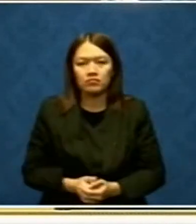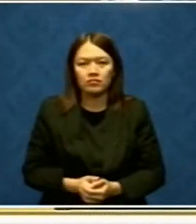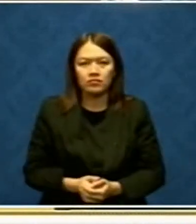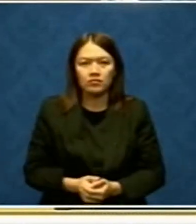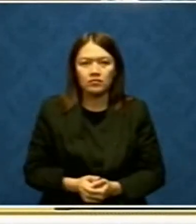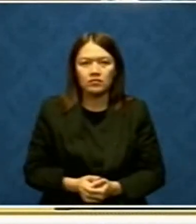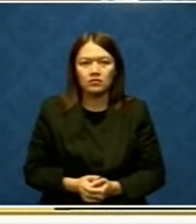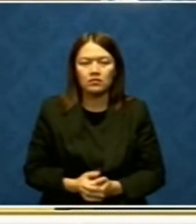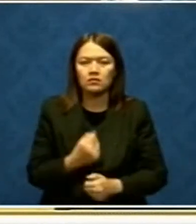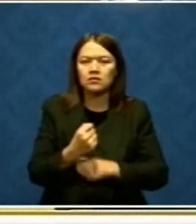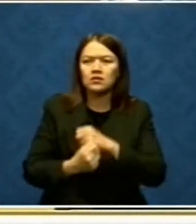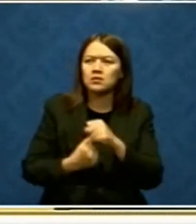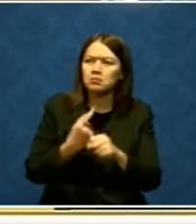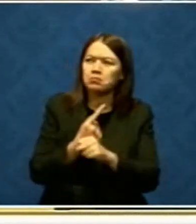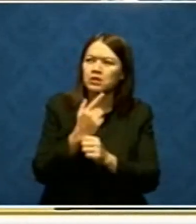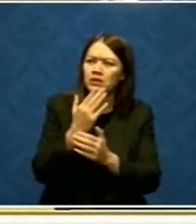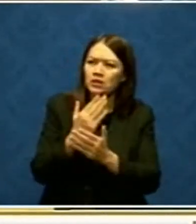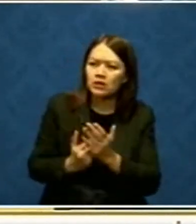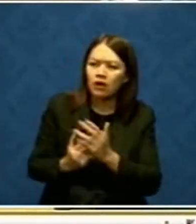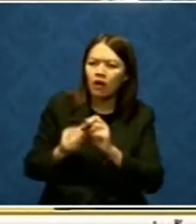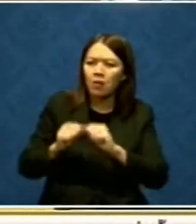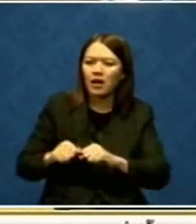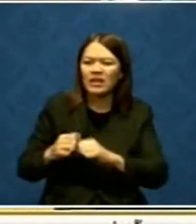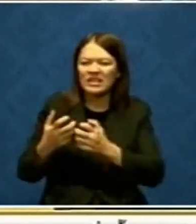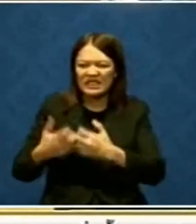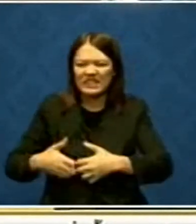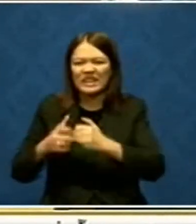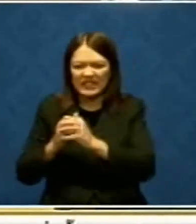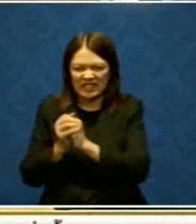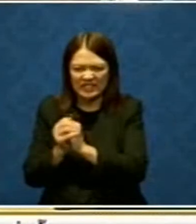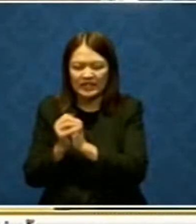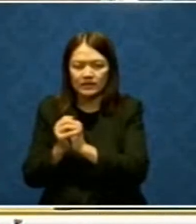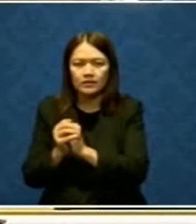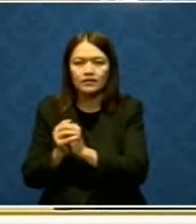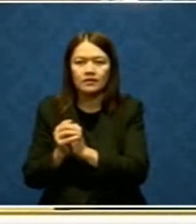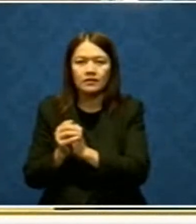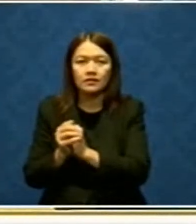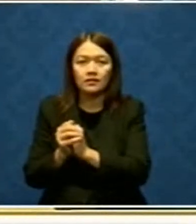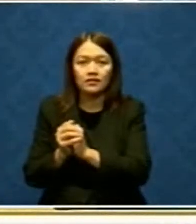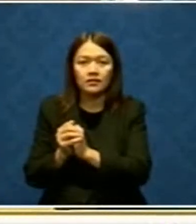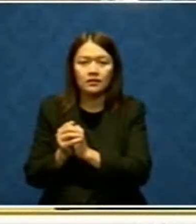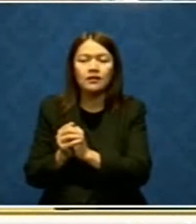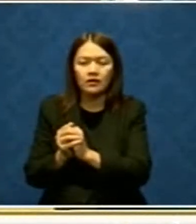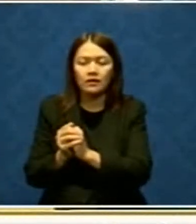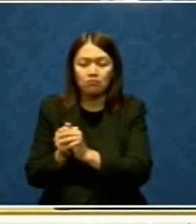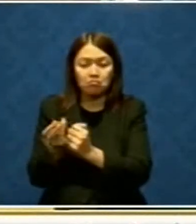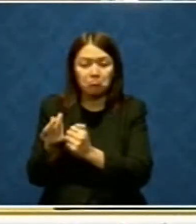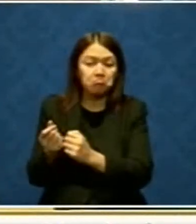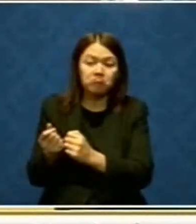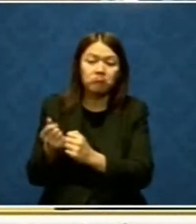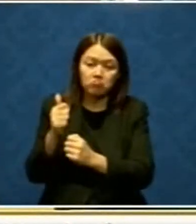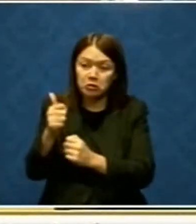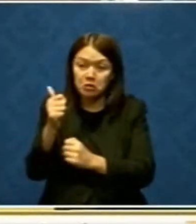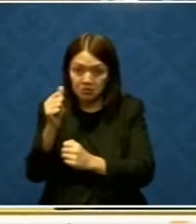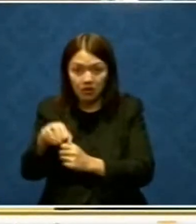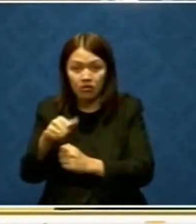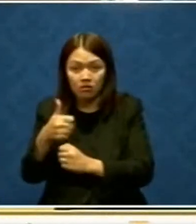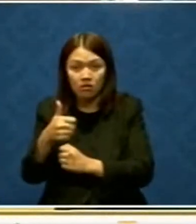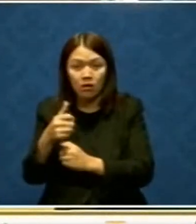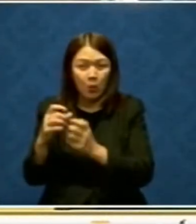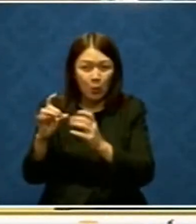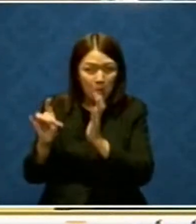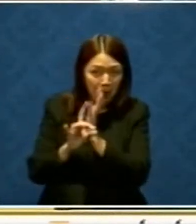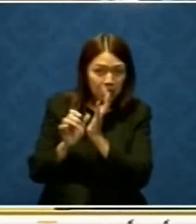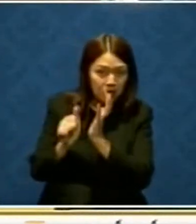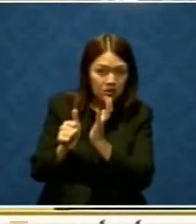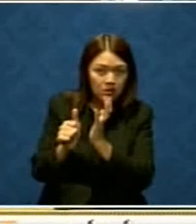ปีครึ่งเพิ่งจะมาอนุมัติเครื่องยนต์จีนคือถ้าเครื่องยนต์จีนมันดีเนี่ยก็อนุมัติก็รีบอนุมัติได้นะครับถ้ามันดีจริงอ่ะแต่ถ้ามันไม่